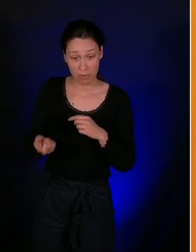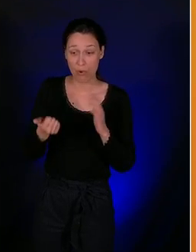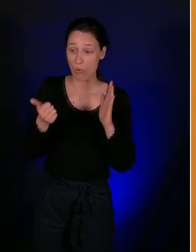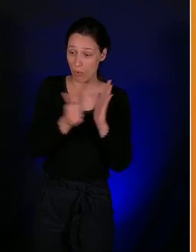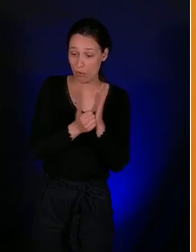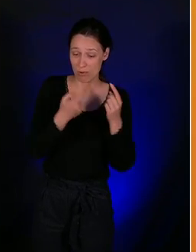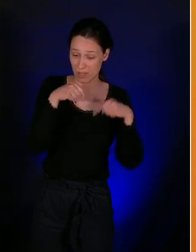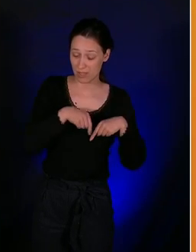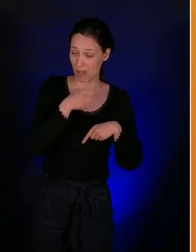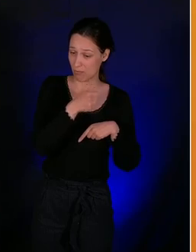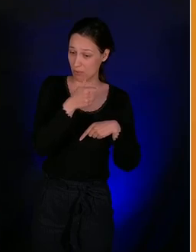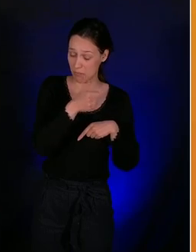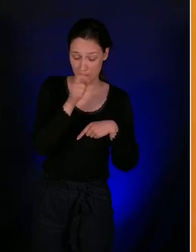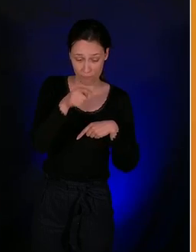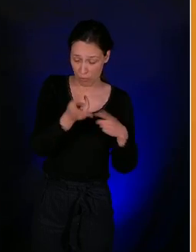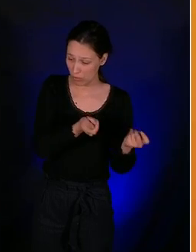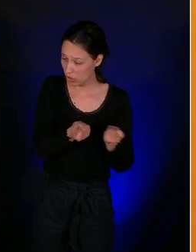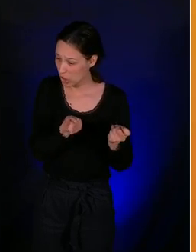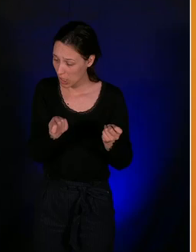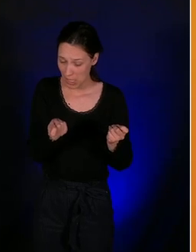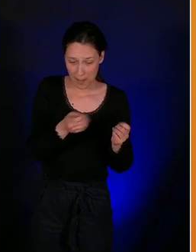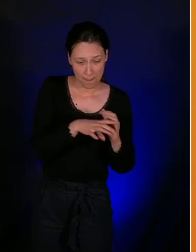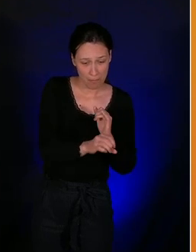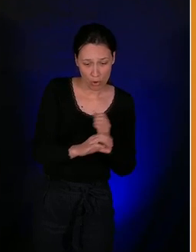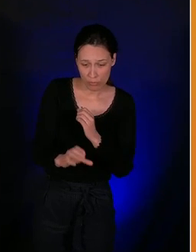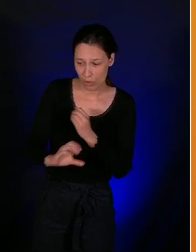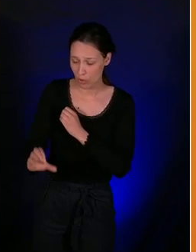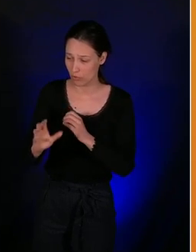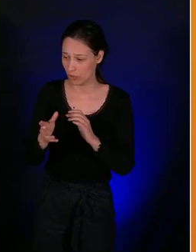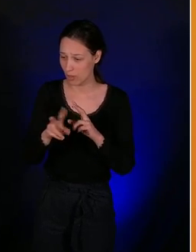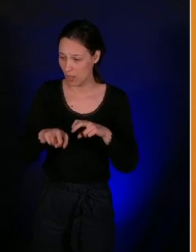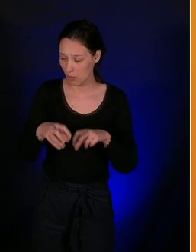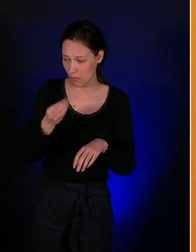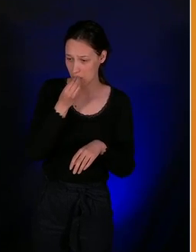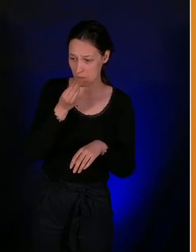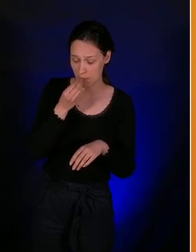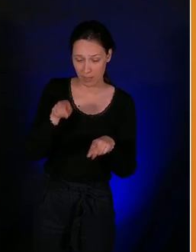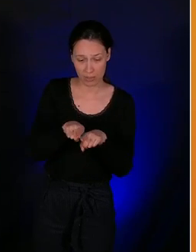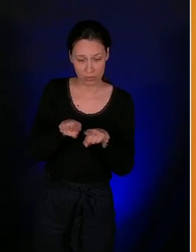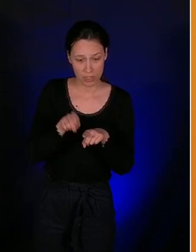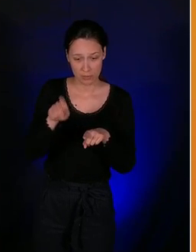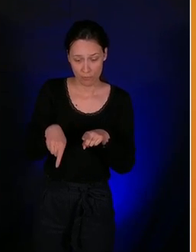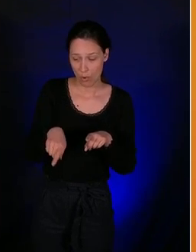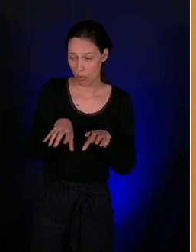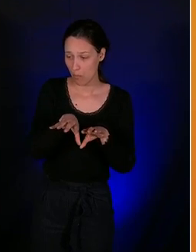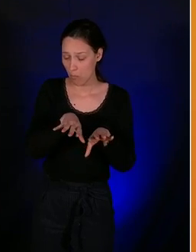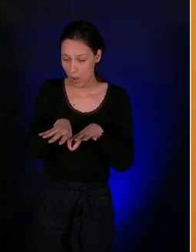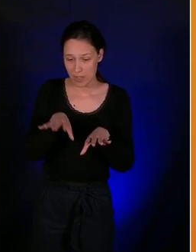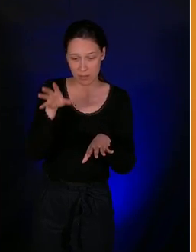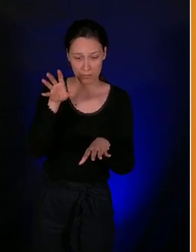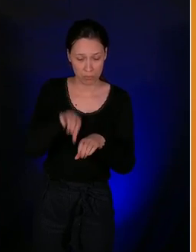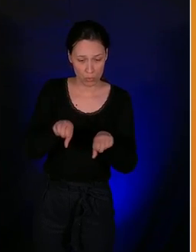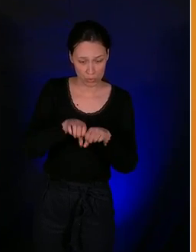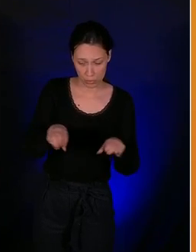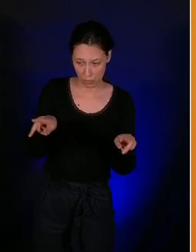branches agroalimentaires et une appropriation sociale des moyens de production dans un secteur stratégique